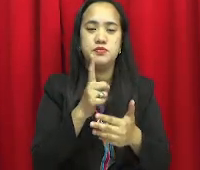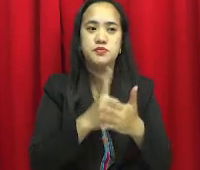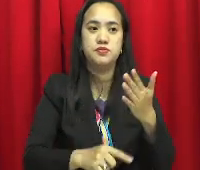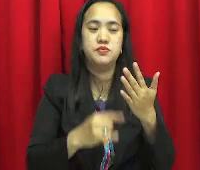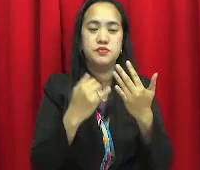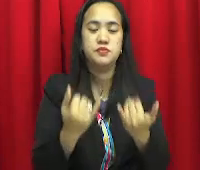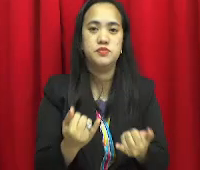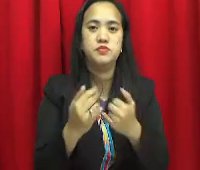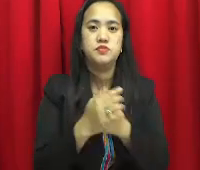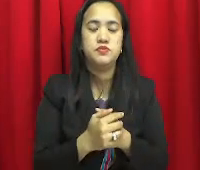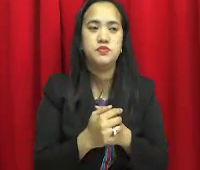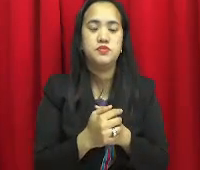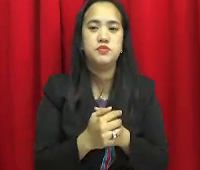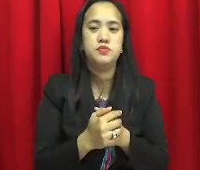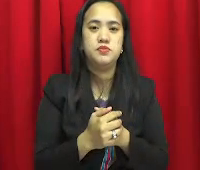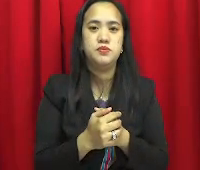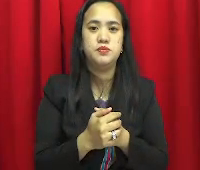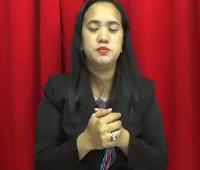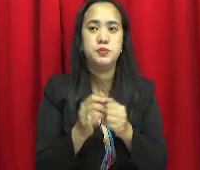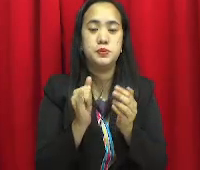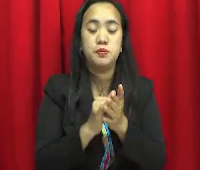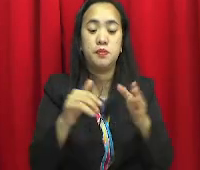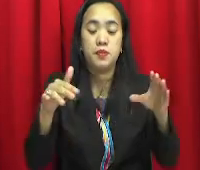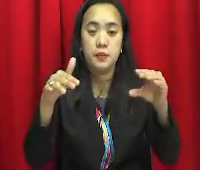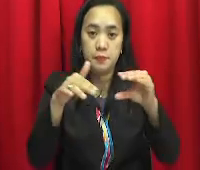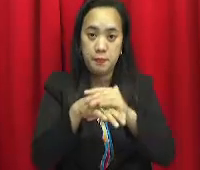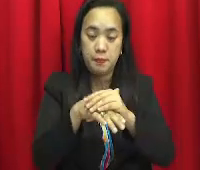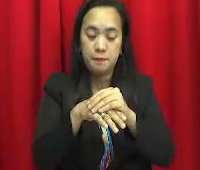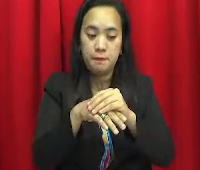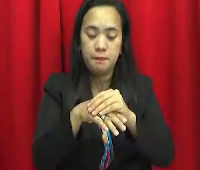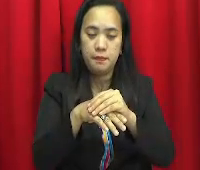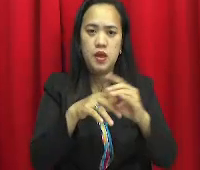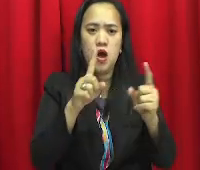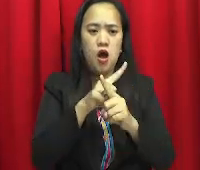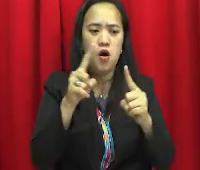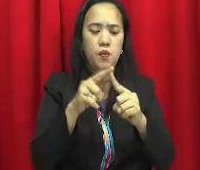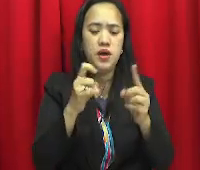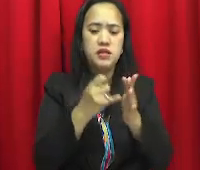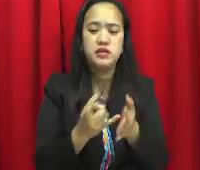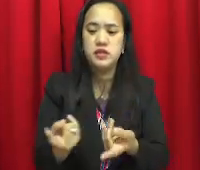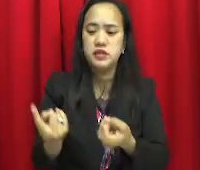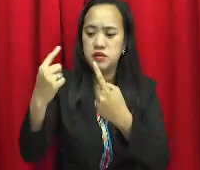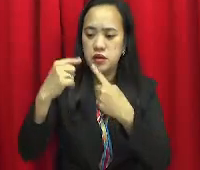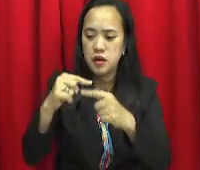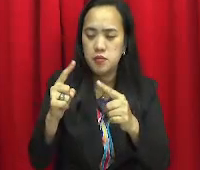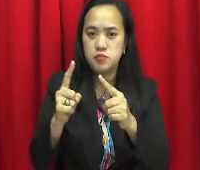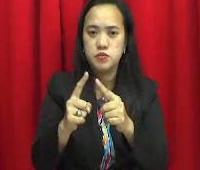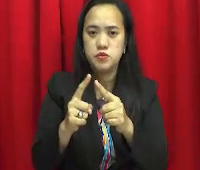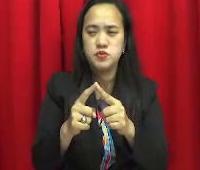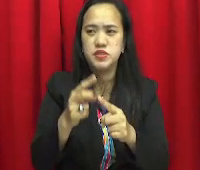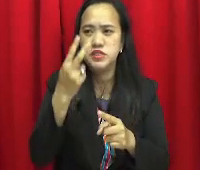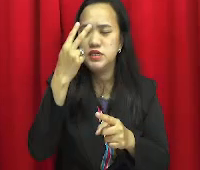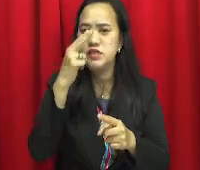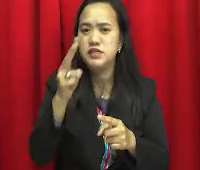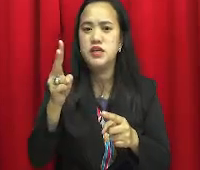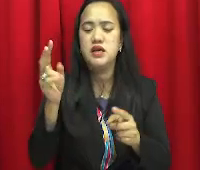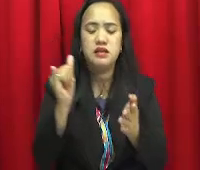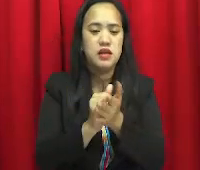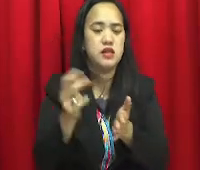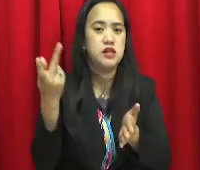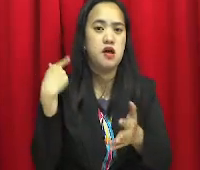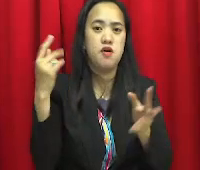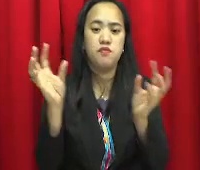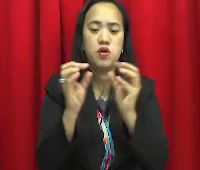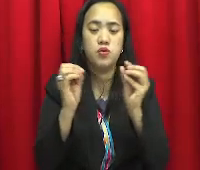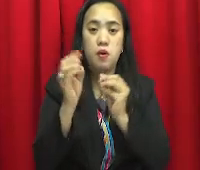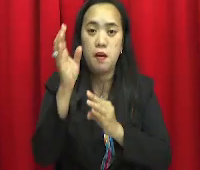marriage. Pagka alam nating straight, maayos, walang problema, eh, pinapabayaan